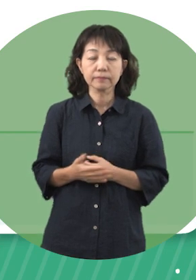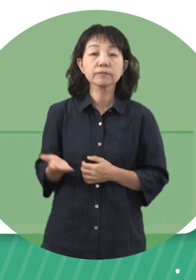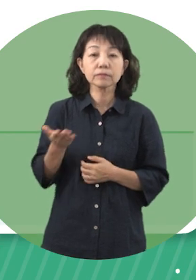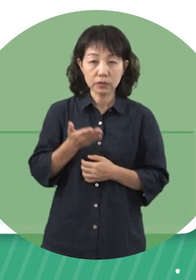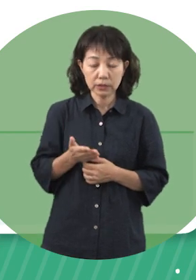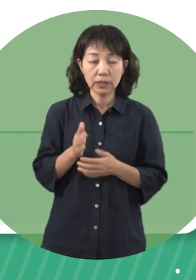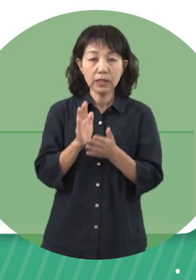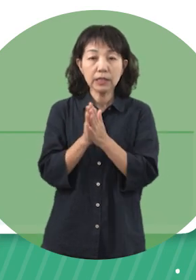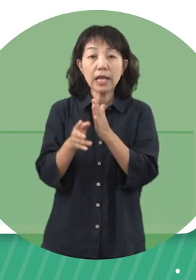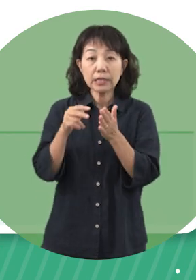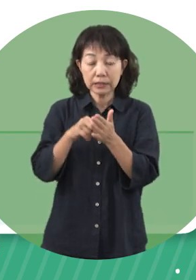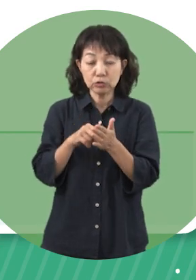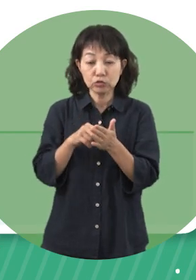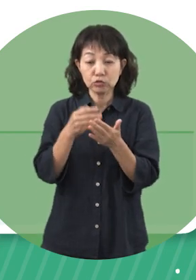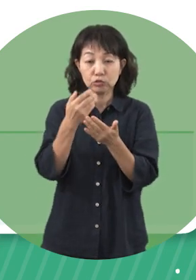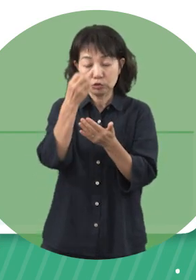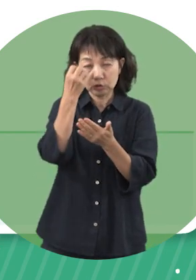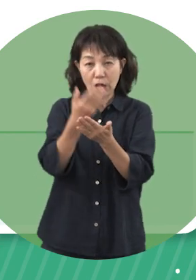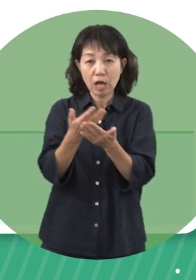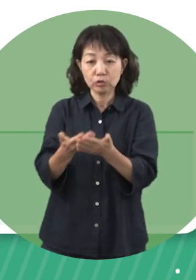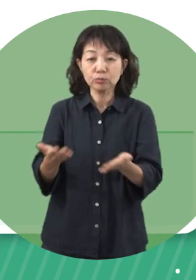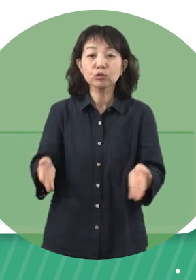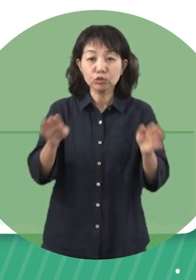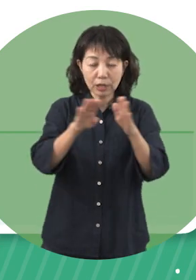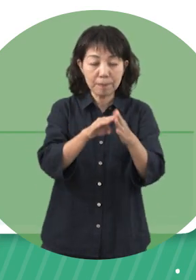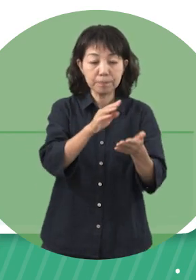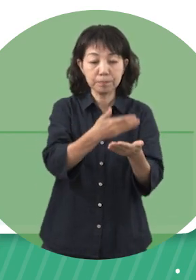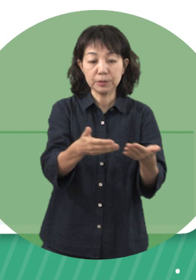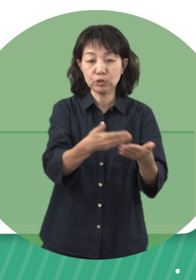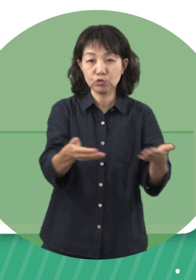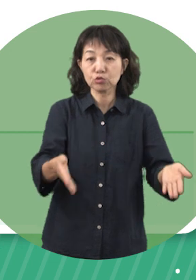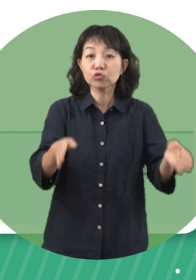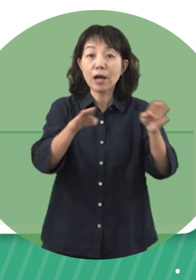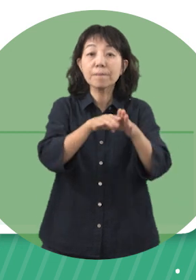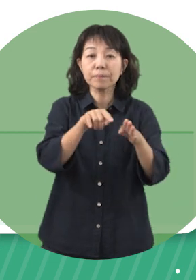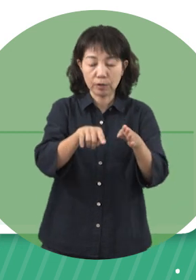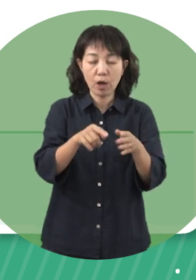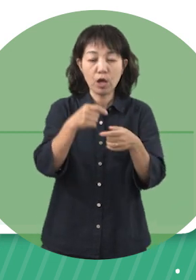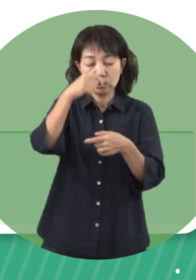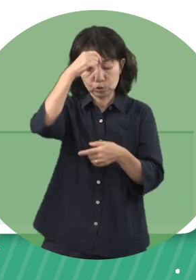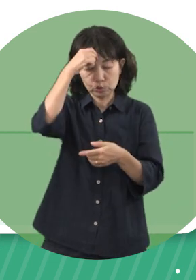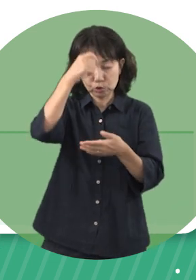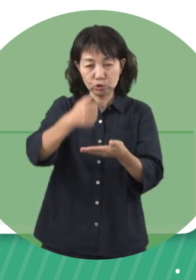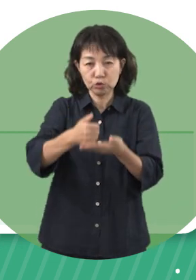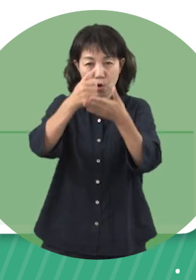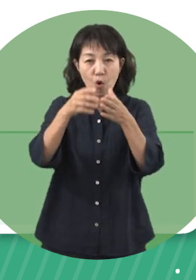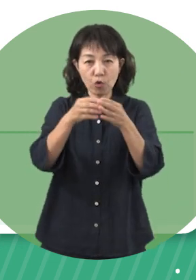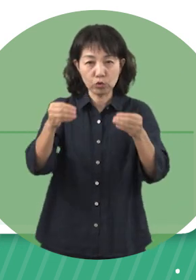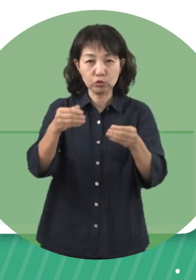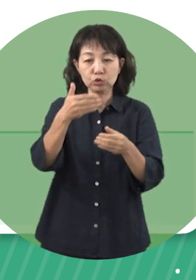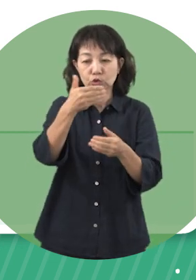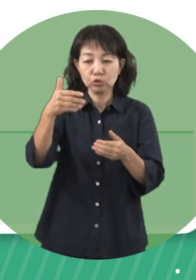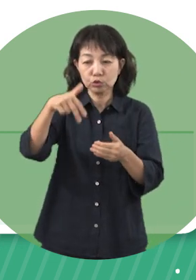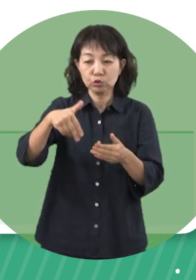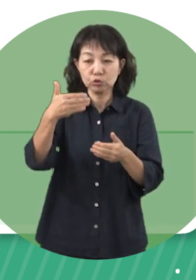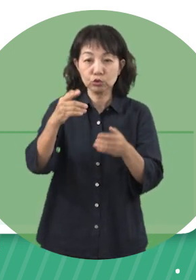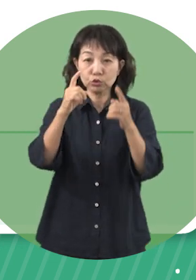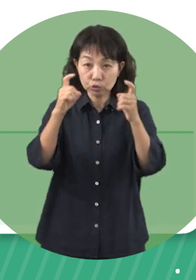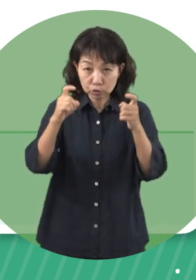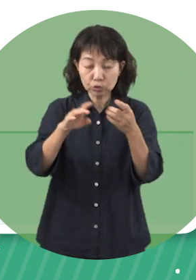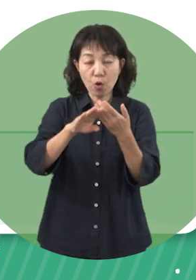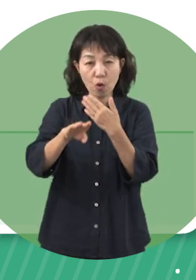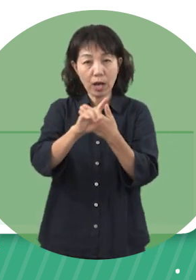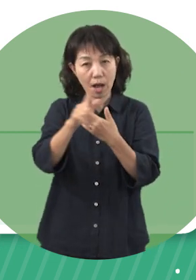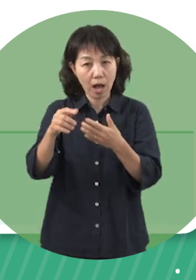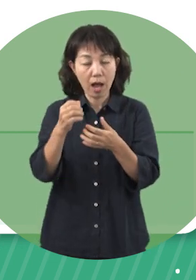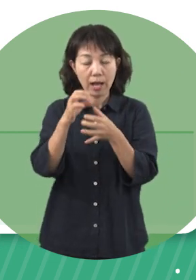県立博物館美術館では琉球王国のグスクおよび関連遺産群の世界遺産登録